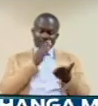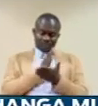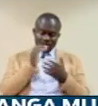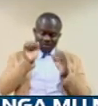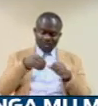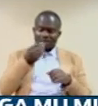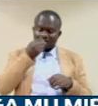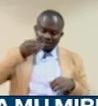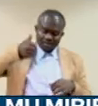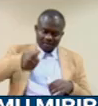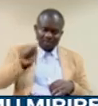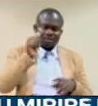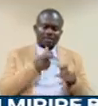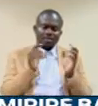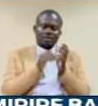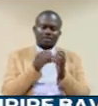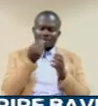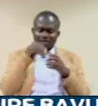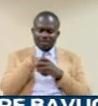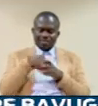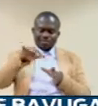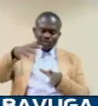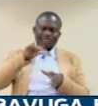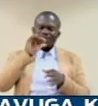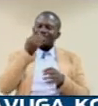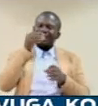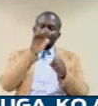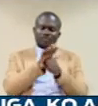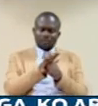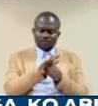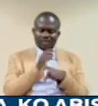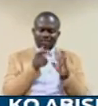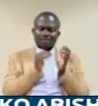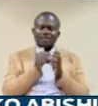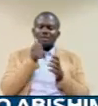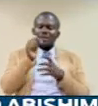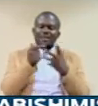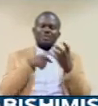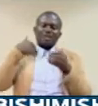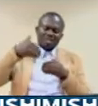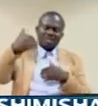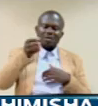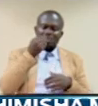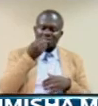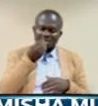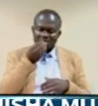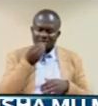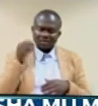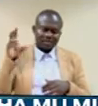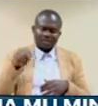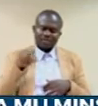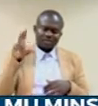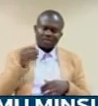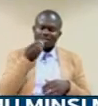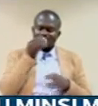ushobora kubirya ibyo, ariko birye mu rugero. Kandi nanone ntibi bintu uhora urya buri munsi.